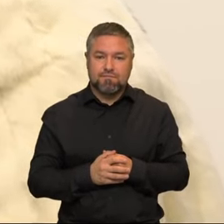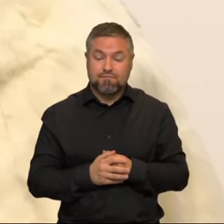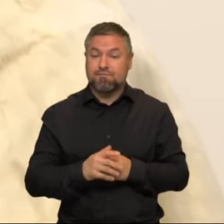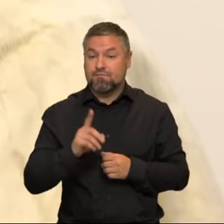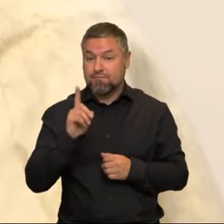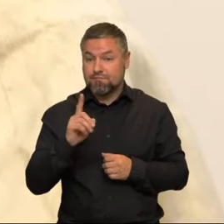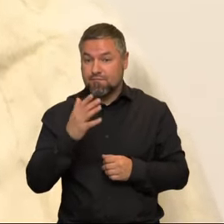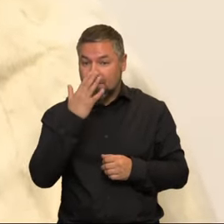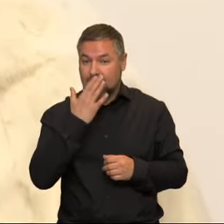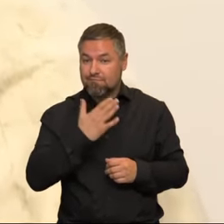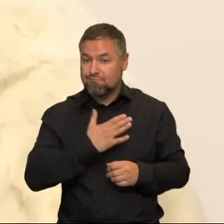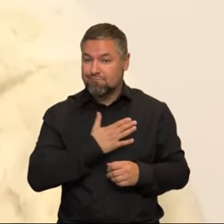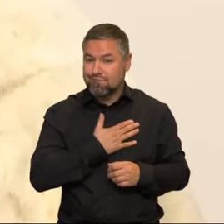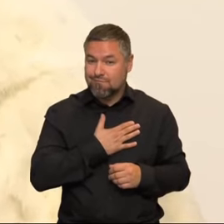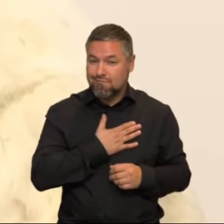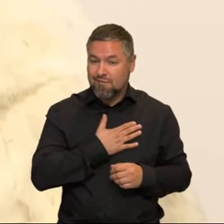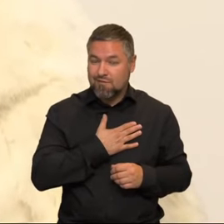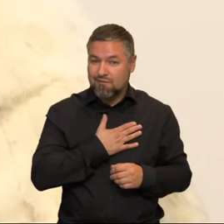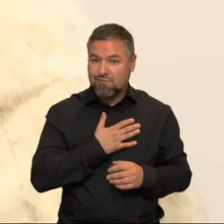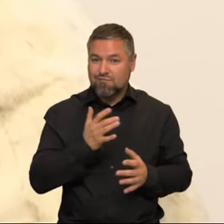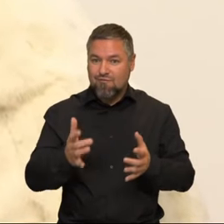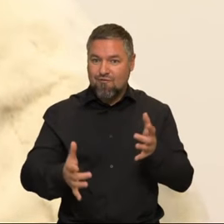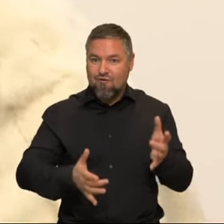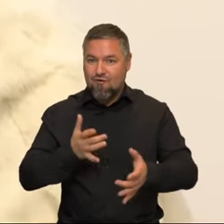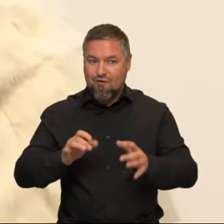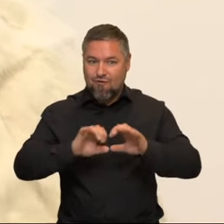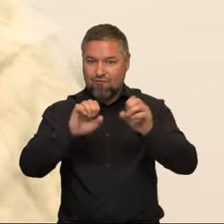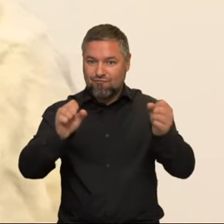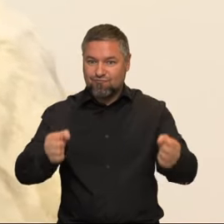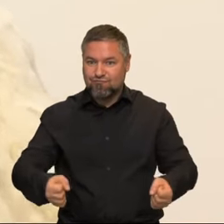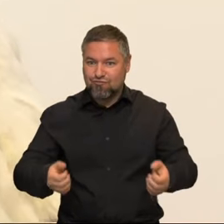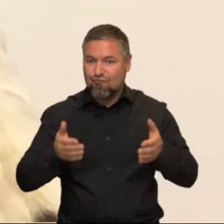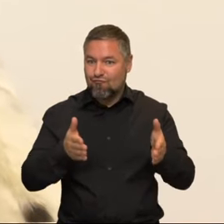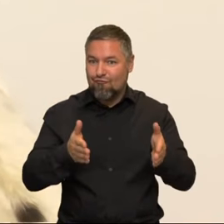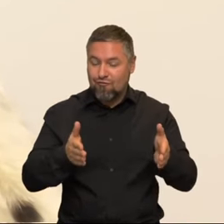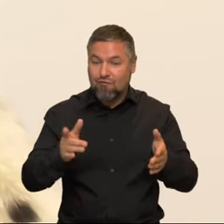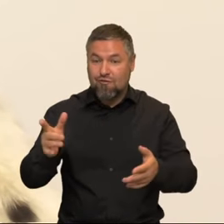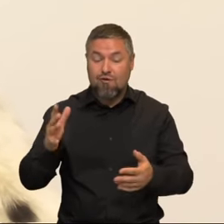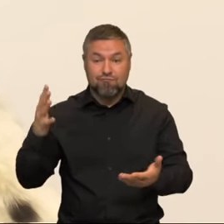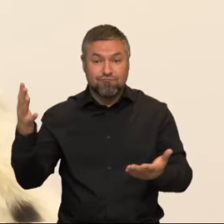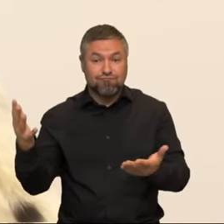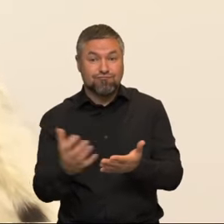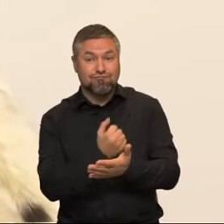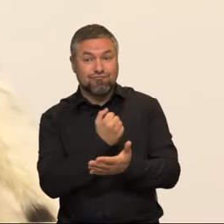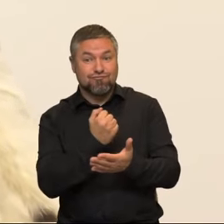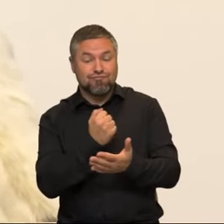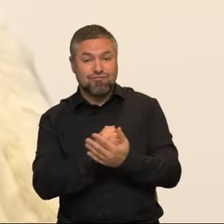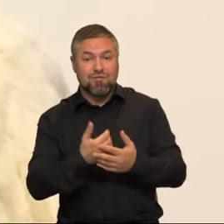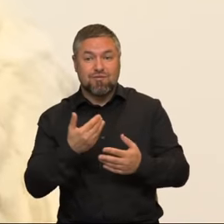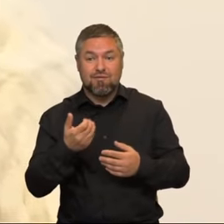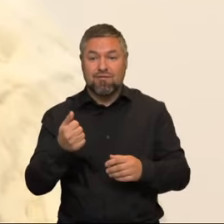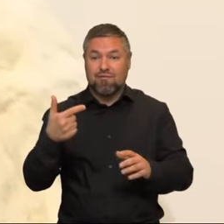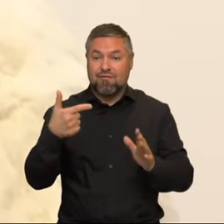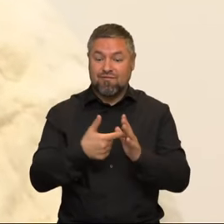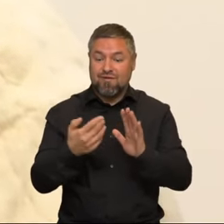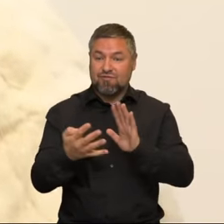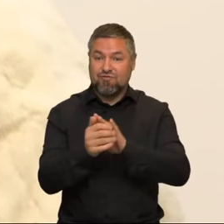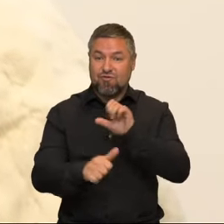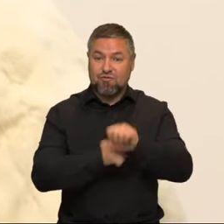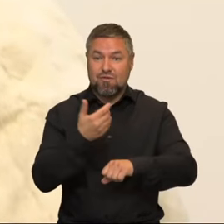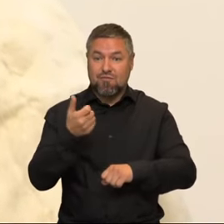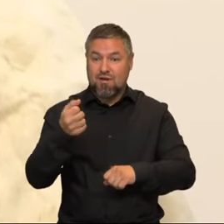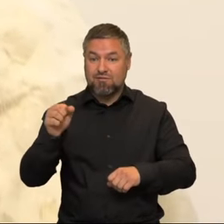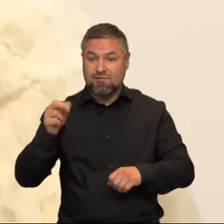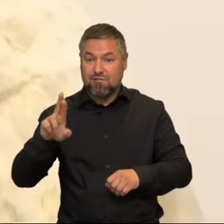ale i pasjonatka kolarstwa szosowego. Zdobyła tytuł master w roku